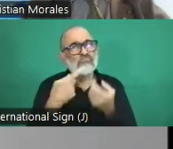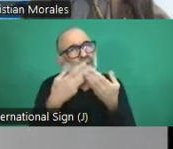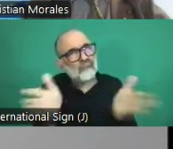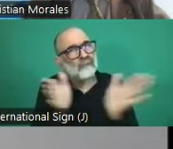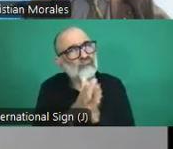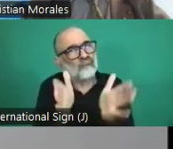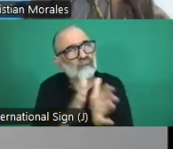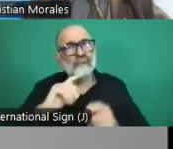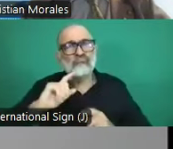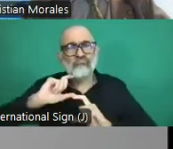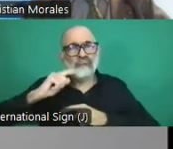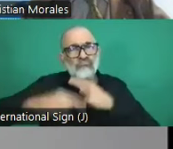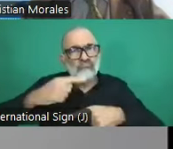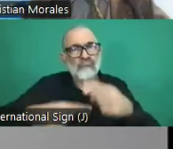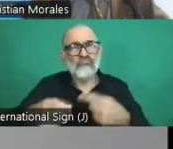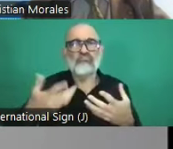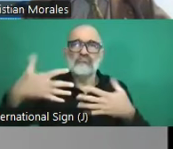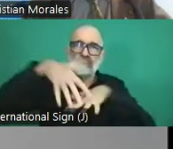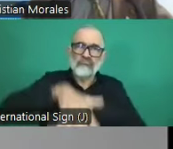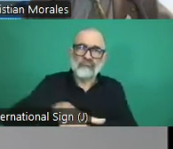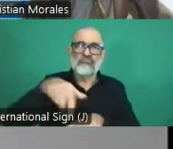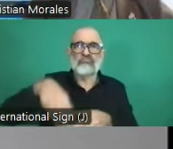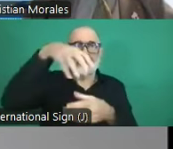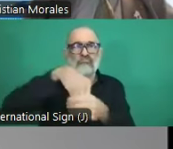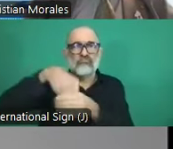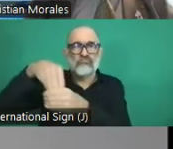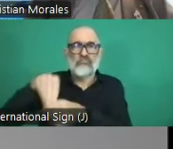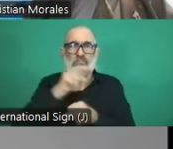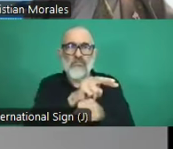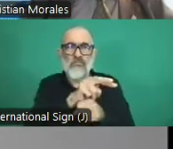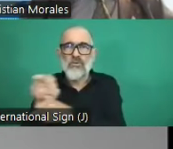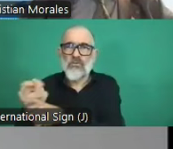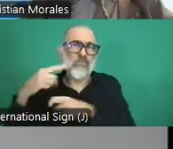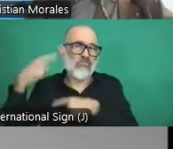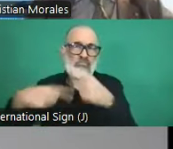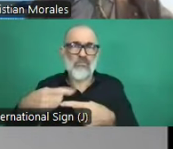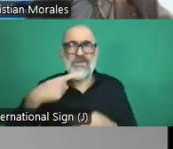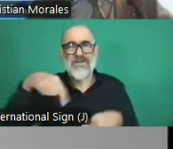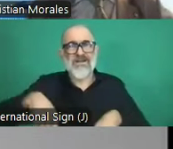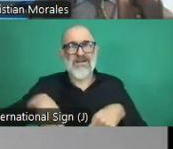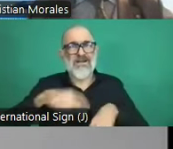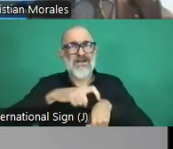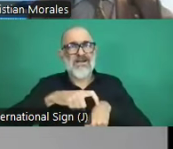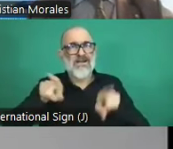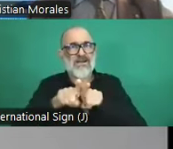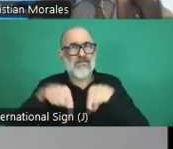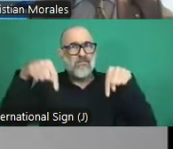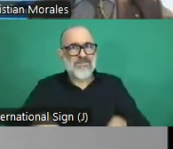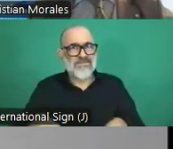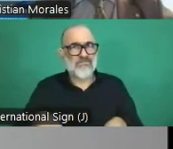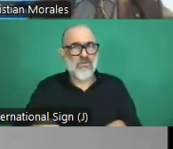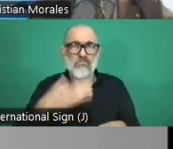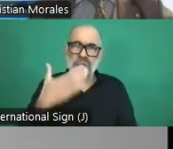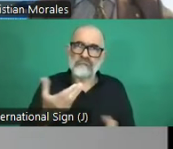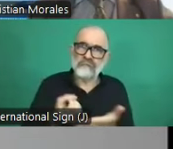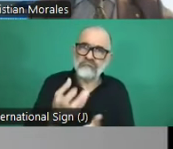avec un informação suivi se régulier transformou en num temps ativo réel. indispensável para todos os gestores da Ces saúde. E para informations sont completar, o devenues quarto un eixo